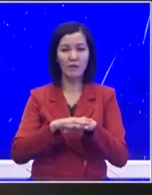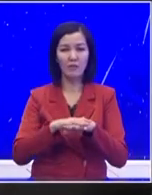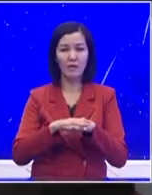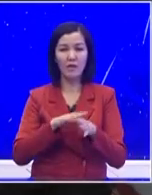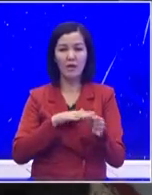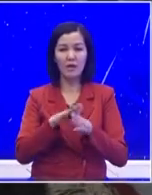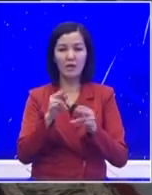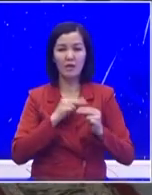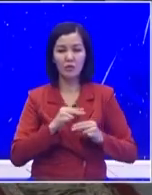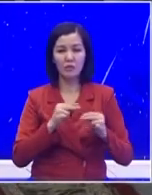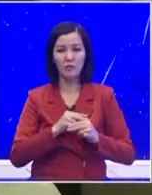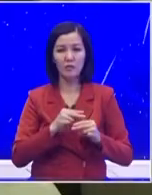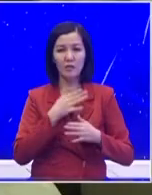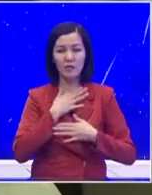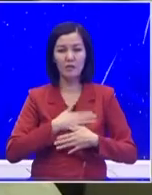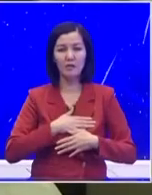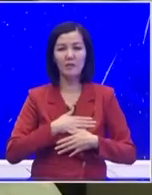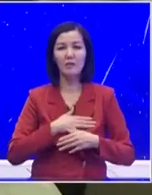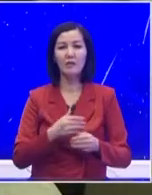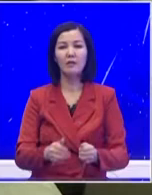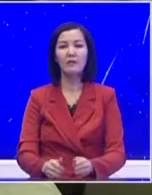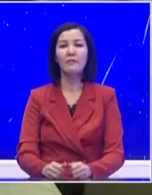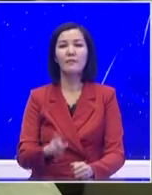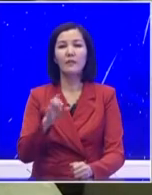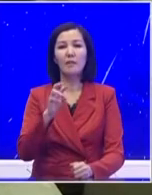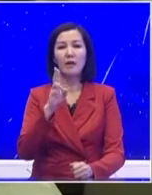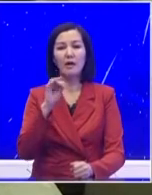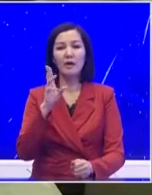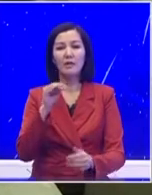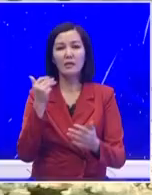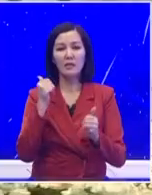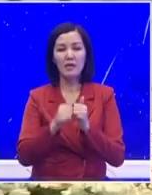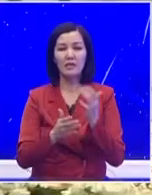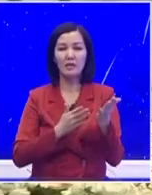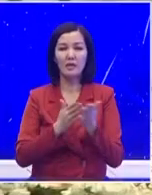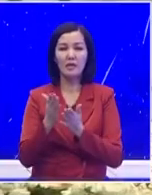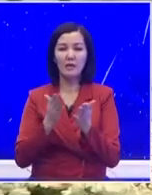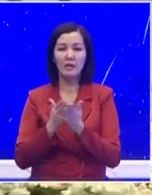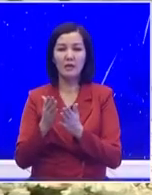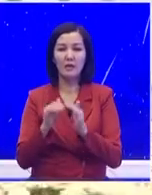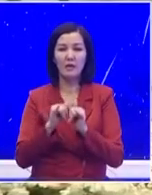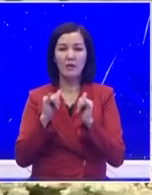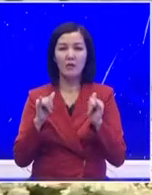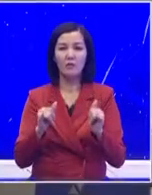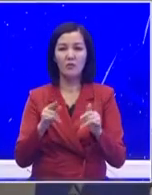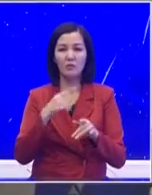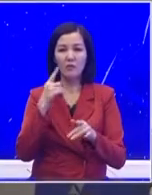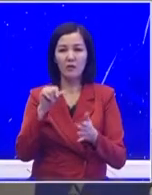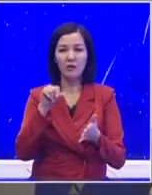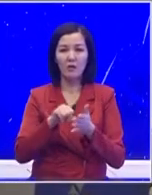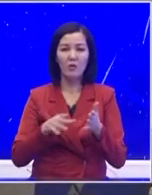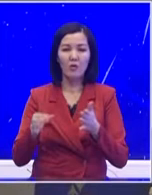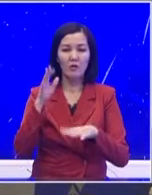жұмысына қанағаттанарлық деген баға бердім. Бақтарған Бақанас өңірінің әр саладағы өсімі көңіл тоғайтатынын тілге тиек еткен облыс